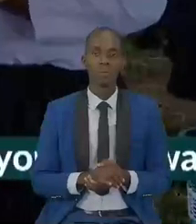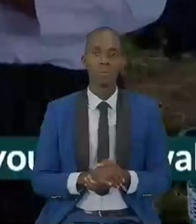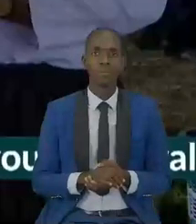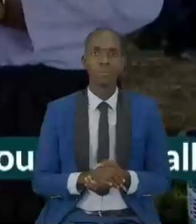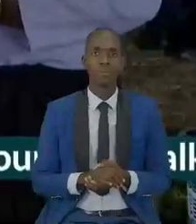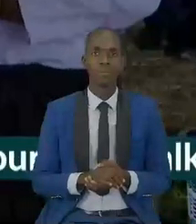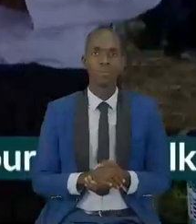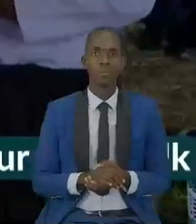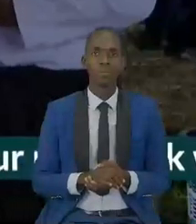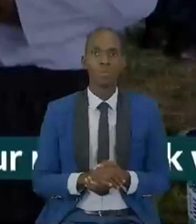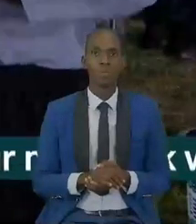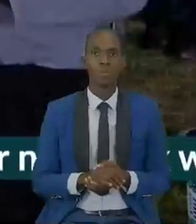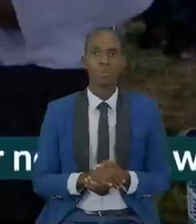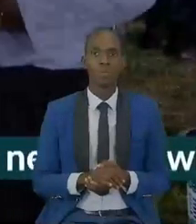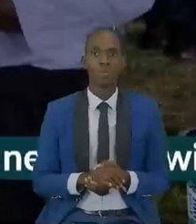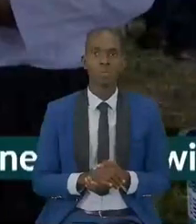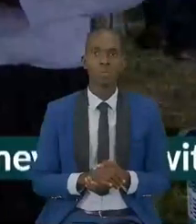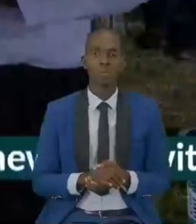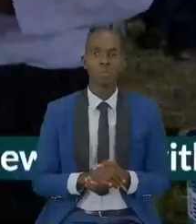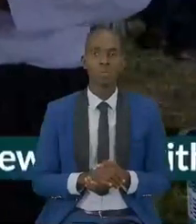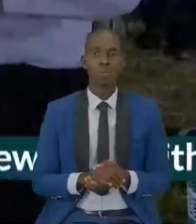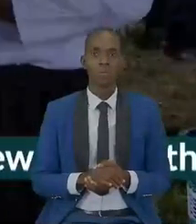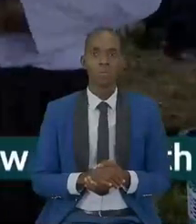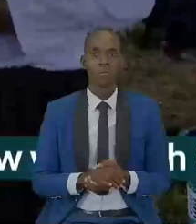Présentons nos requêtes au Seigneur.